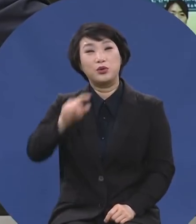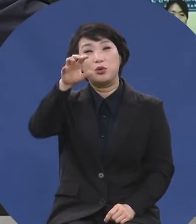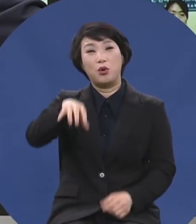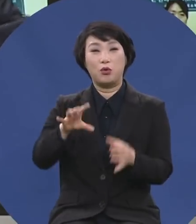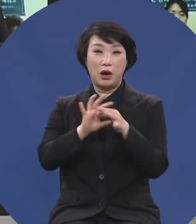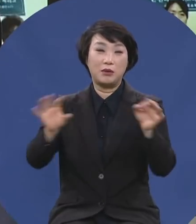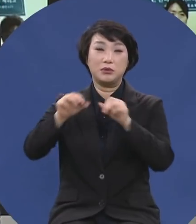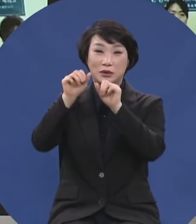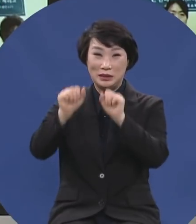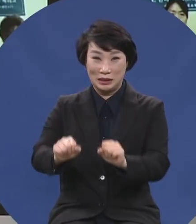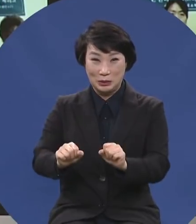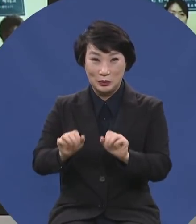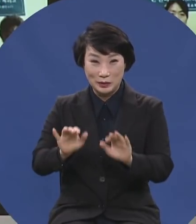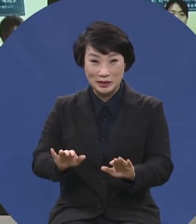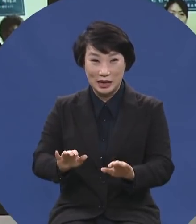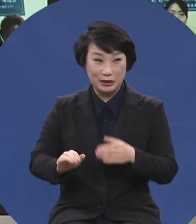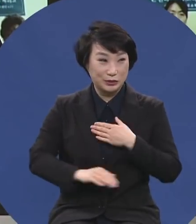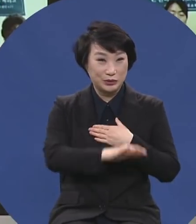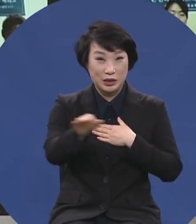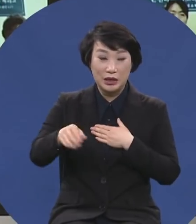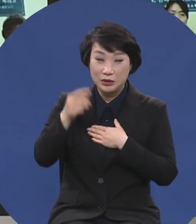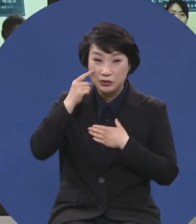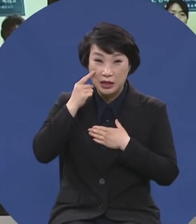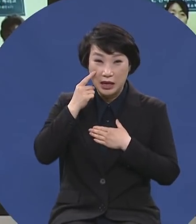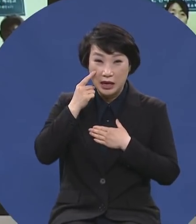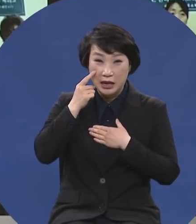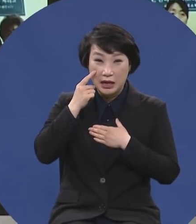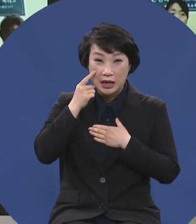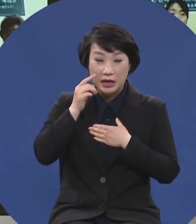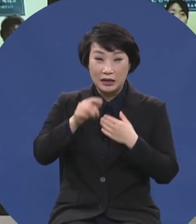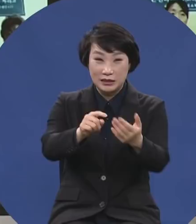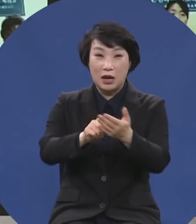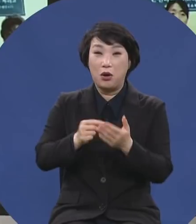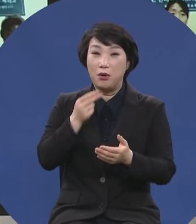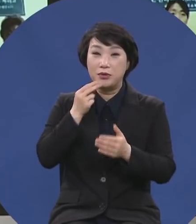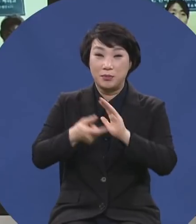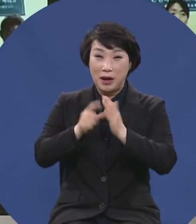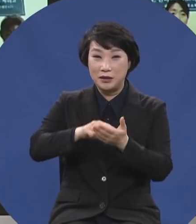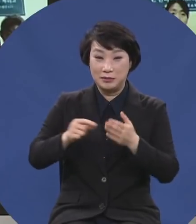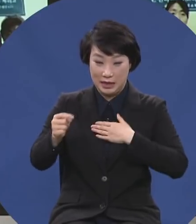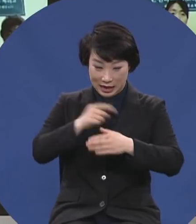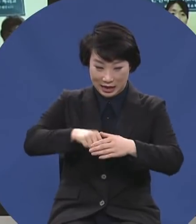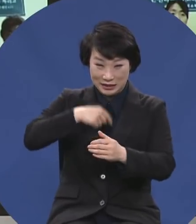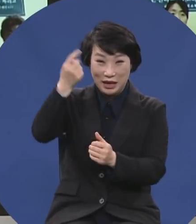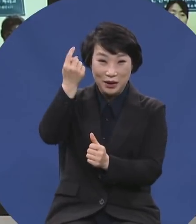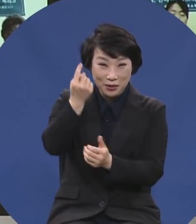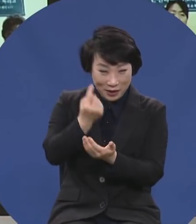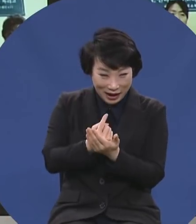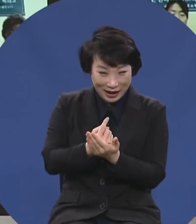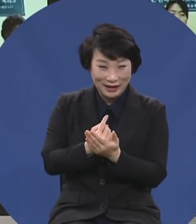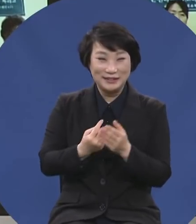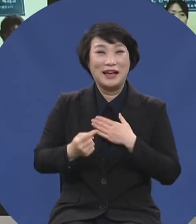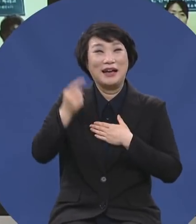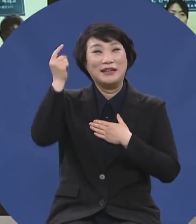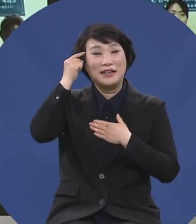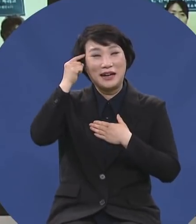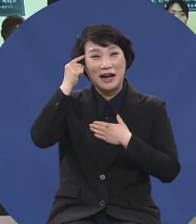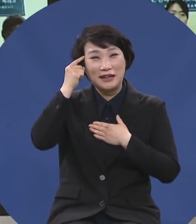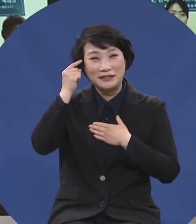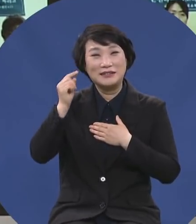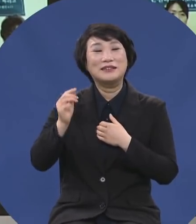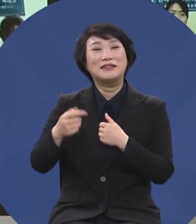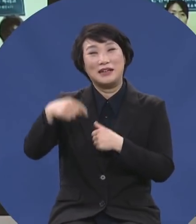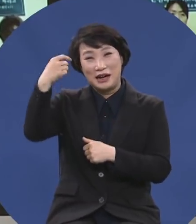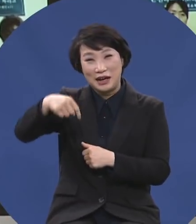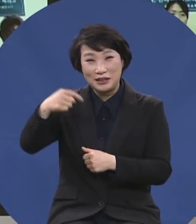무소부지하고 존재하시고, 우리 눈앞에 드러나지 않을 만큼 내 속에 오셔서 내 생각을